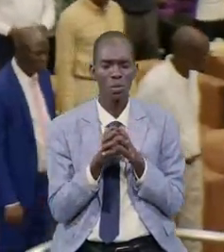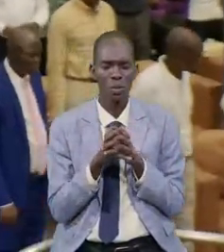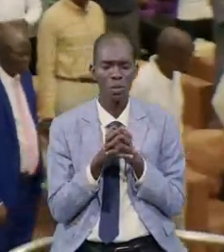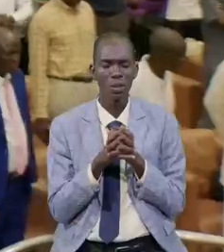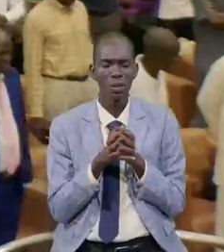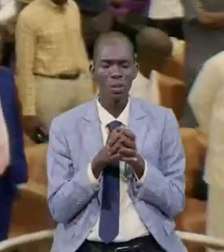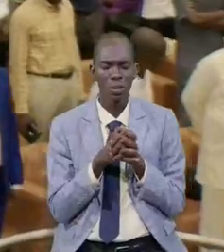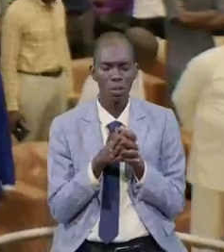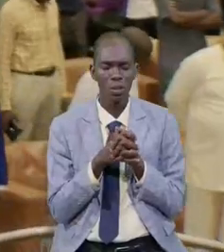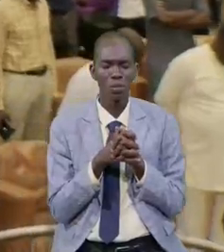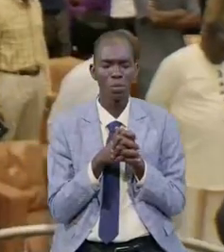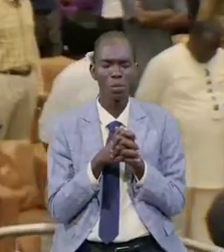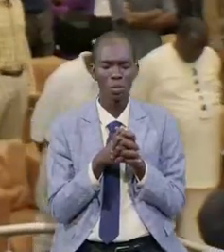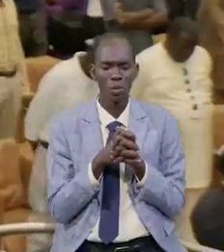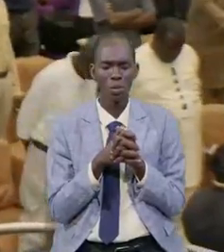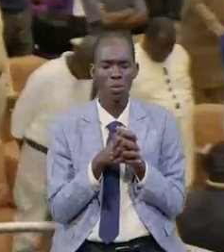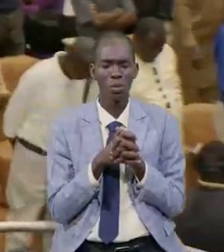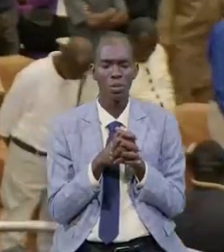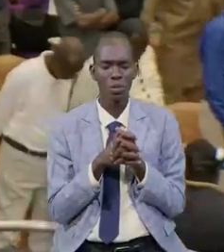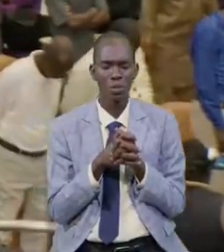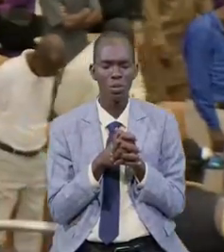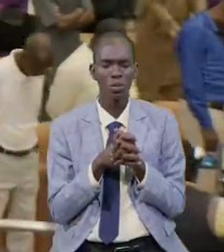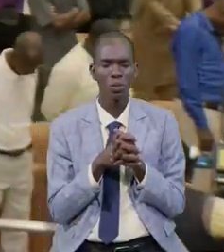Prenez votre langue.